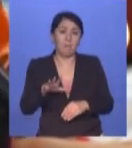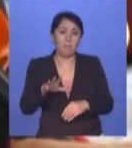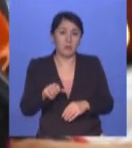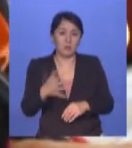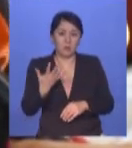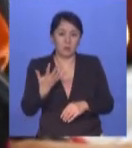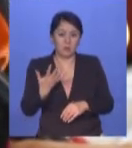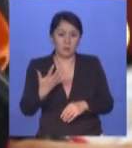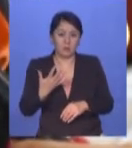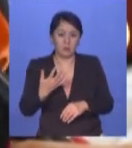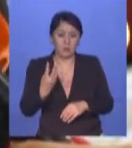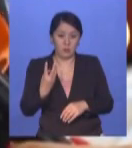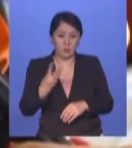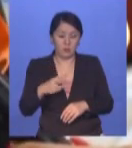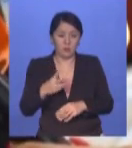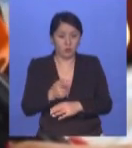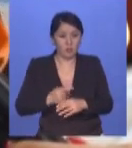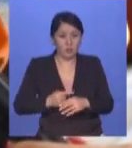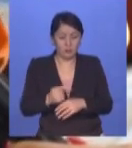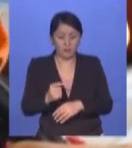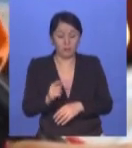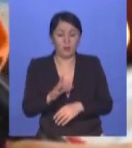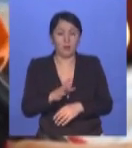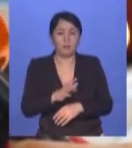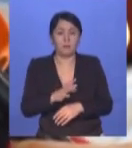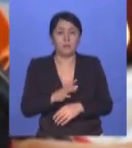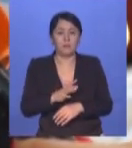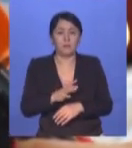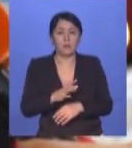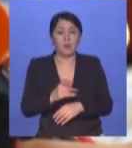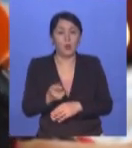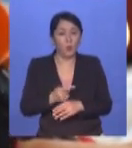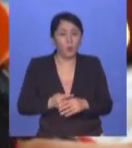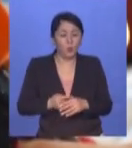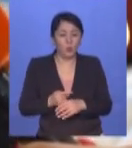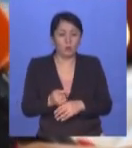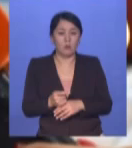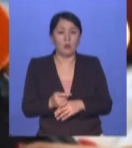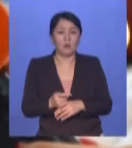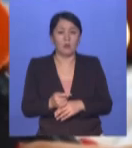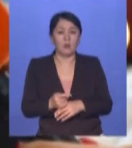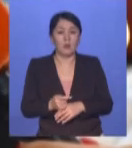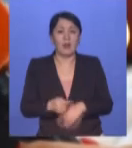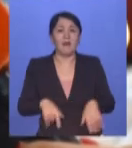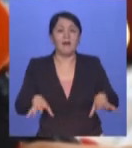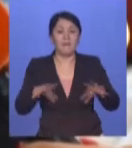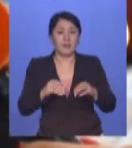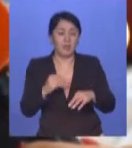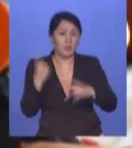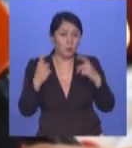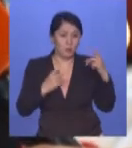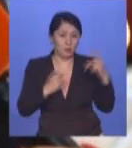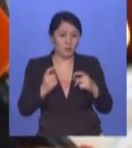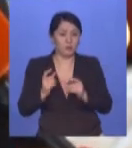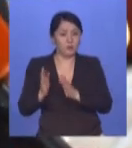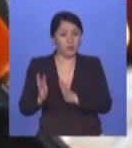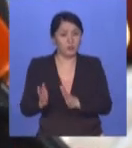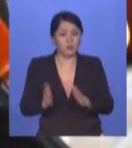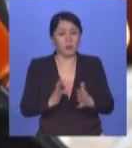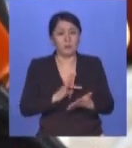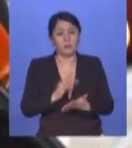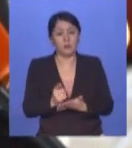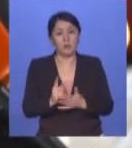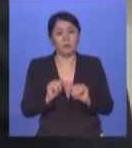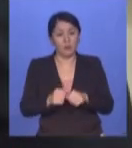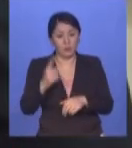1553 өтінім берілген. Осы өтінімдерге қарағанда барлық студенттерді жатақханамен қамтамасыз ете аламыз